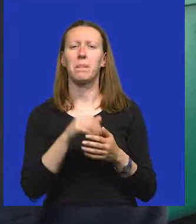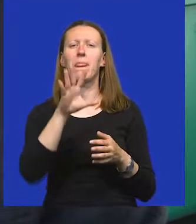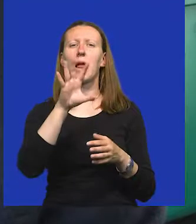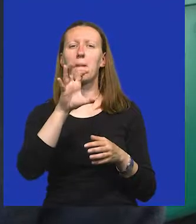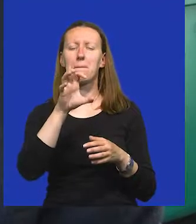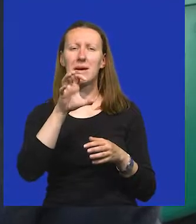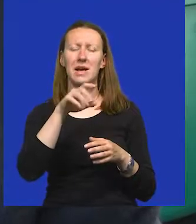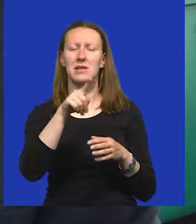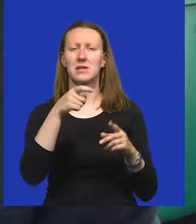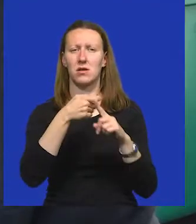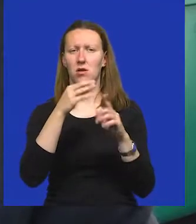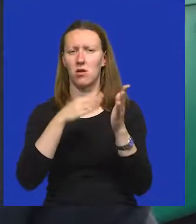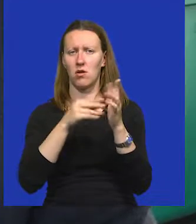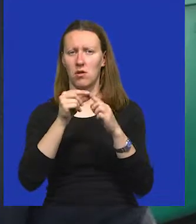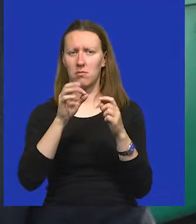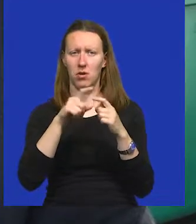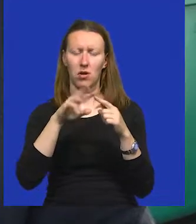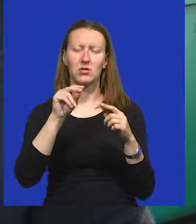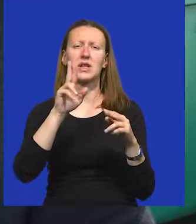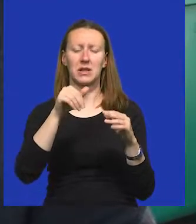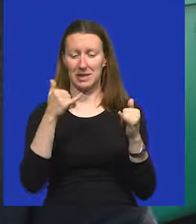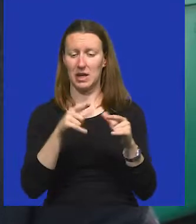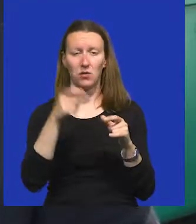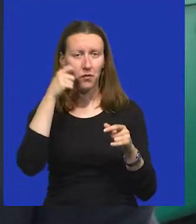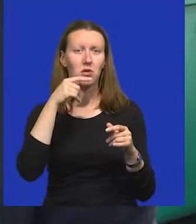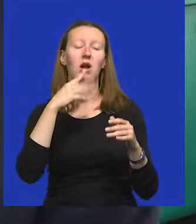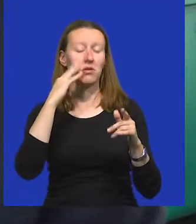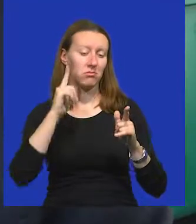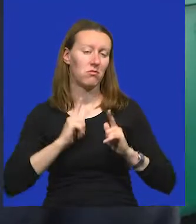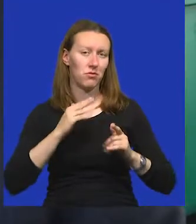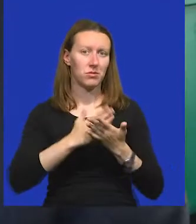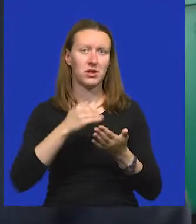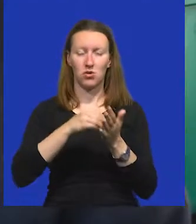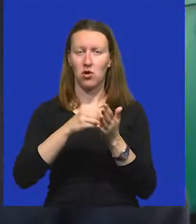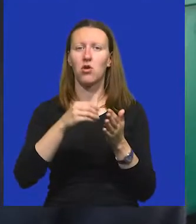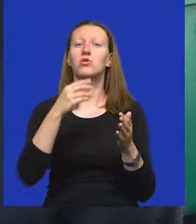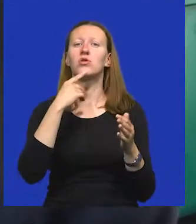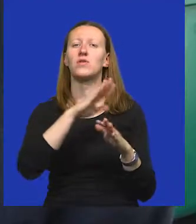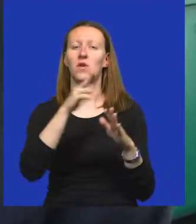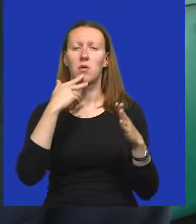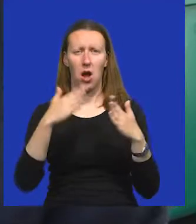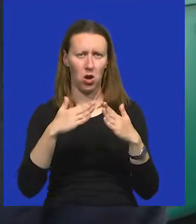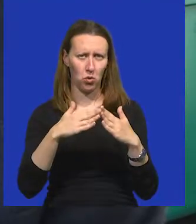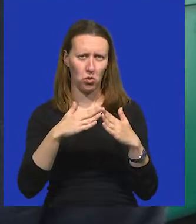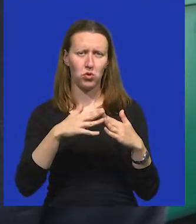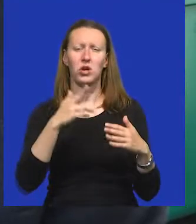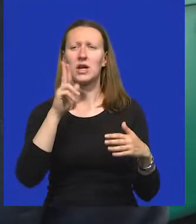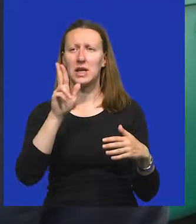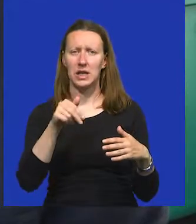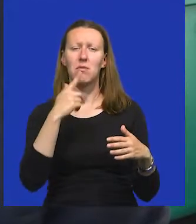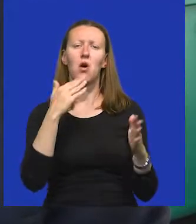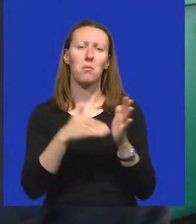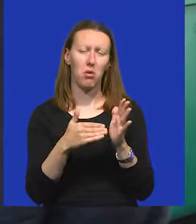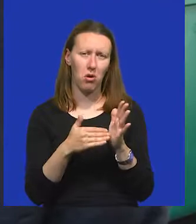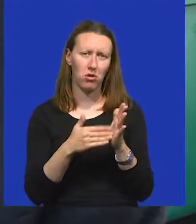Già 500 composter ci sono nella città di Dignano, ci saranno spero anche altri? Sì, sono quelli, tutti quelli che hanno la casa, che